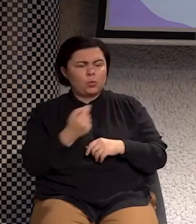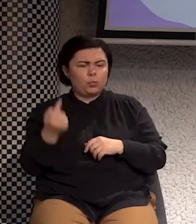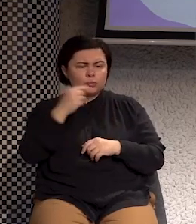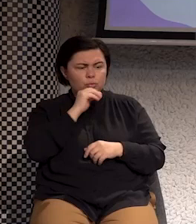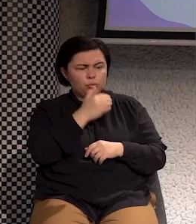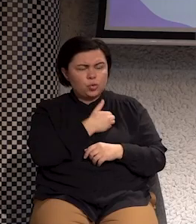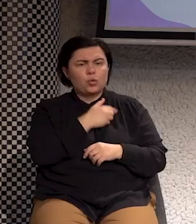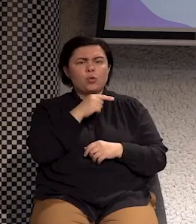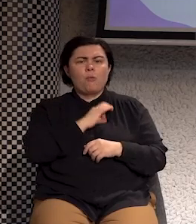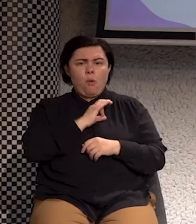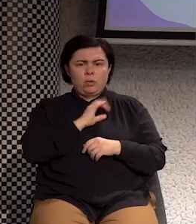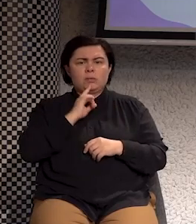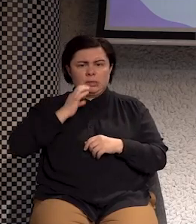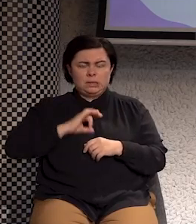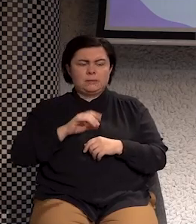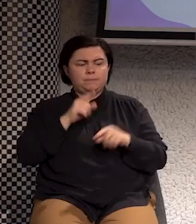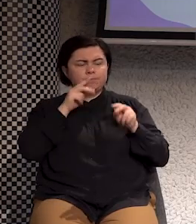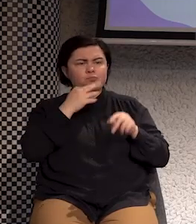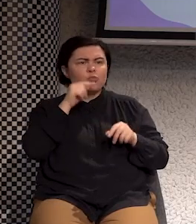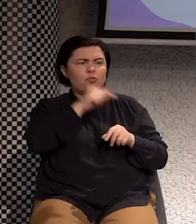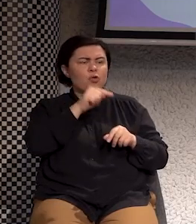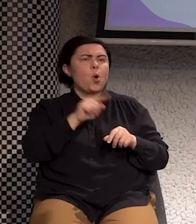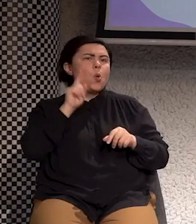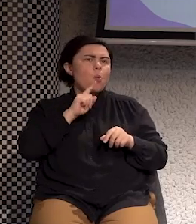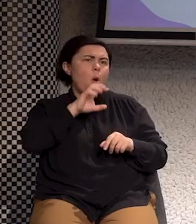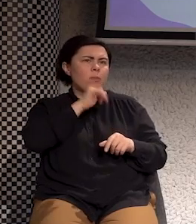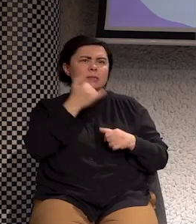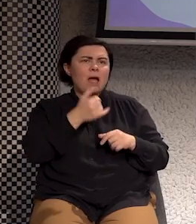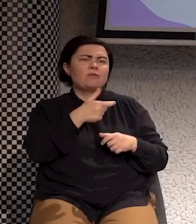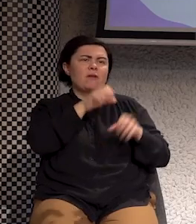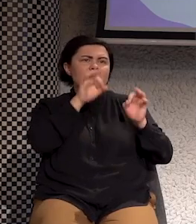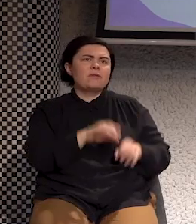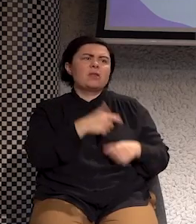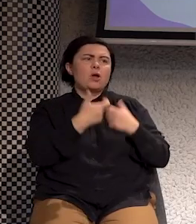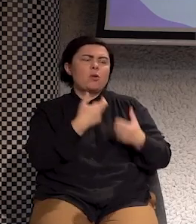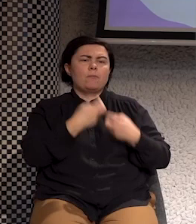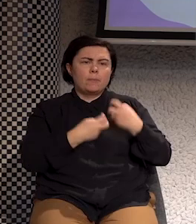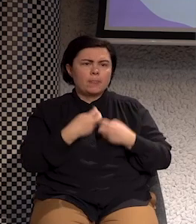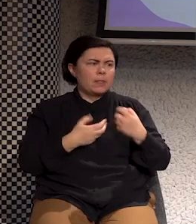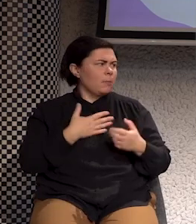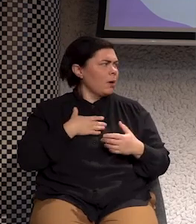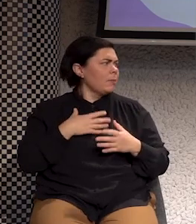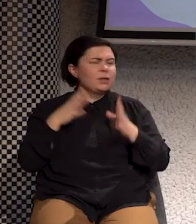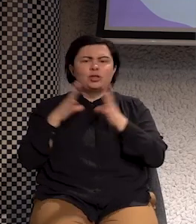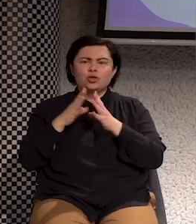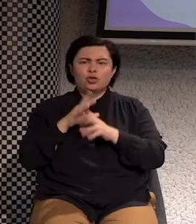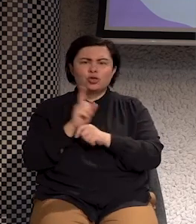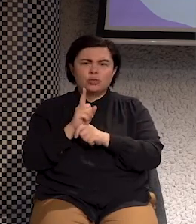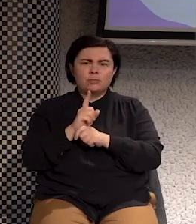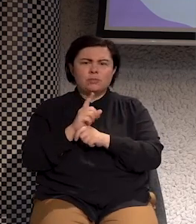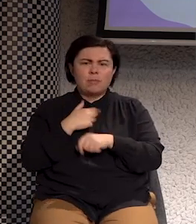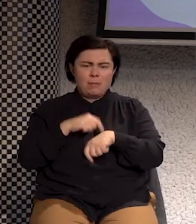do szkoły, w której jest takie nastawienie, że to chłopcy są tymi, którzy sprawiają problemy. 10 minut, my mamy tu